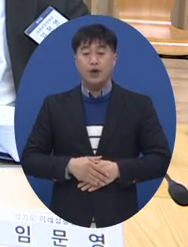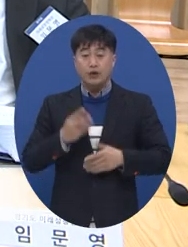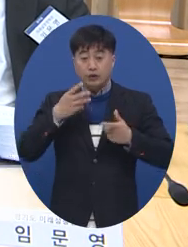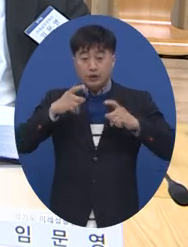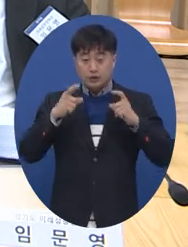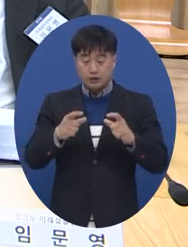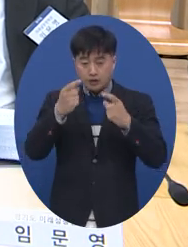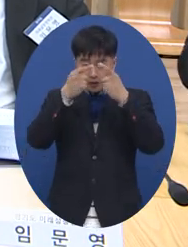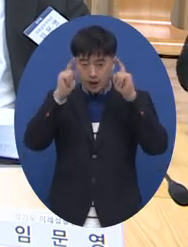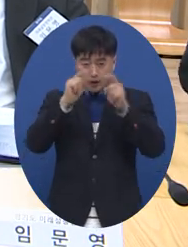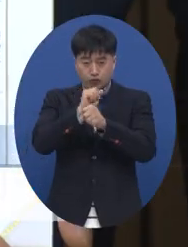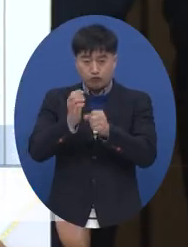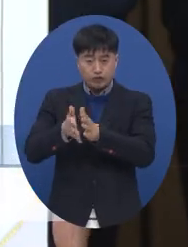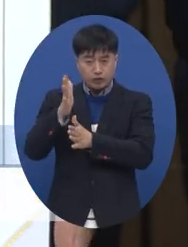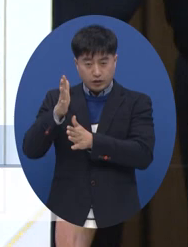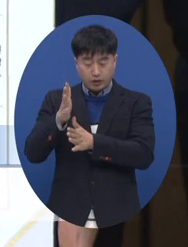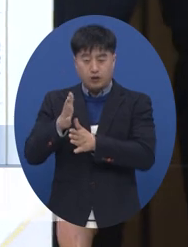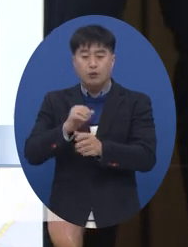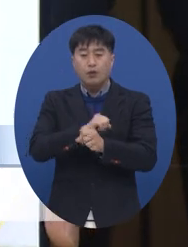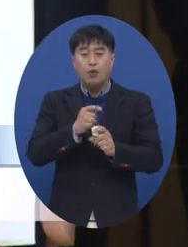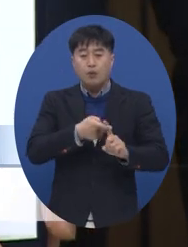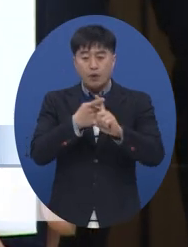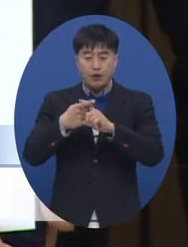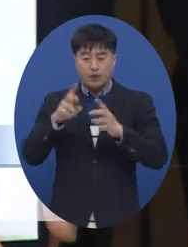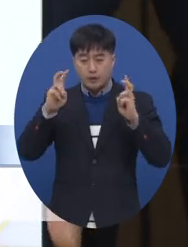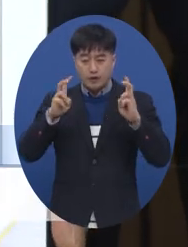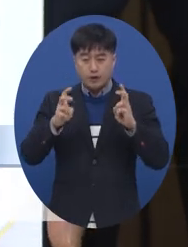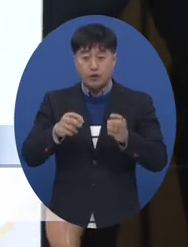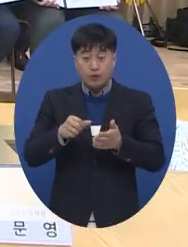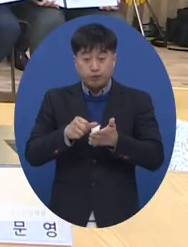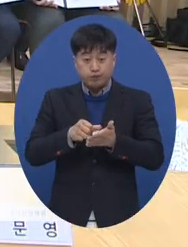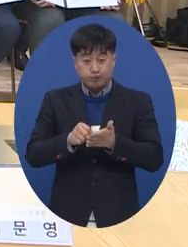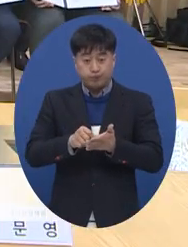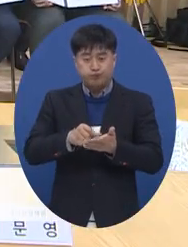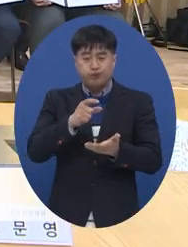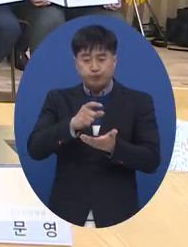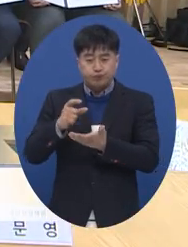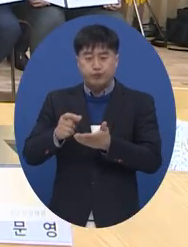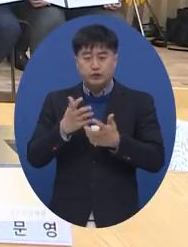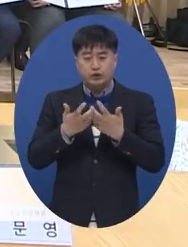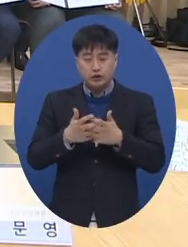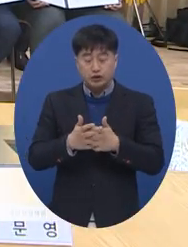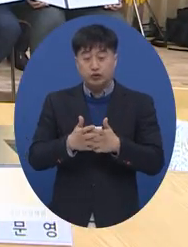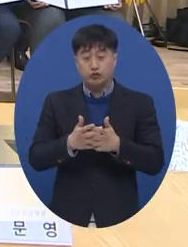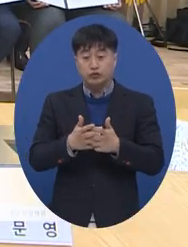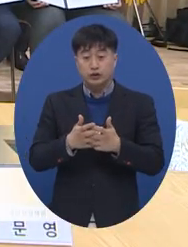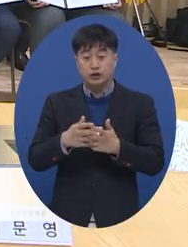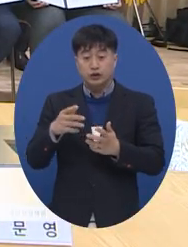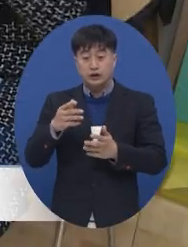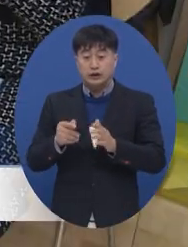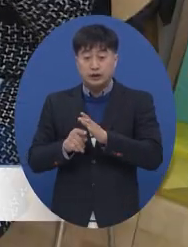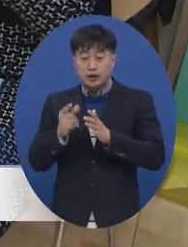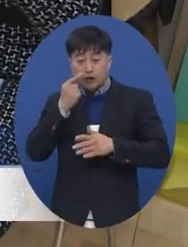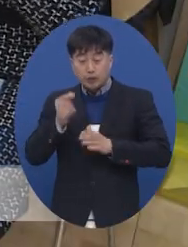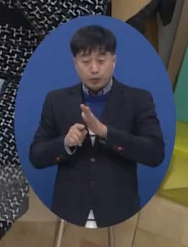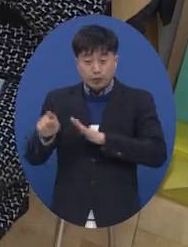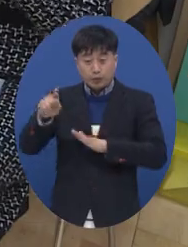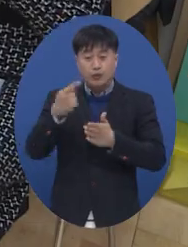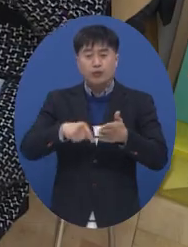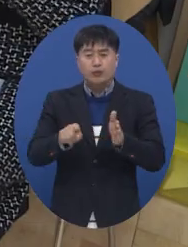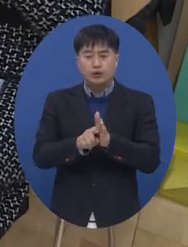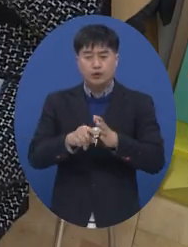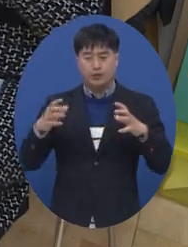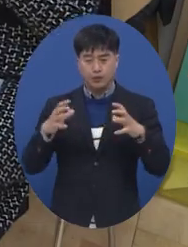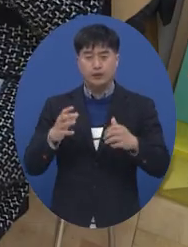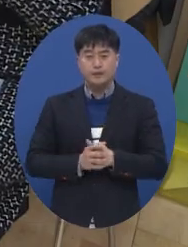경기 지역 대학과 연구기관, 관련 기업이 소재 부품 장비 산업의 탈일본화를 위해 함께 힘을 합쳤습니다. 한데 뭉쳐